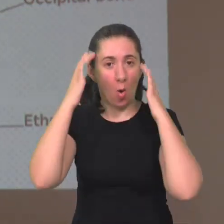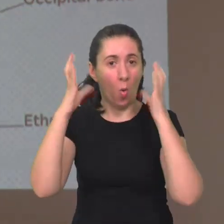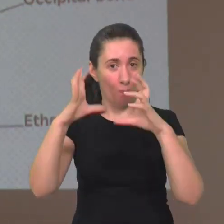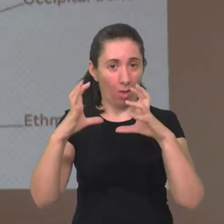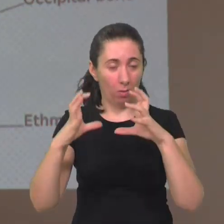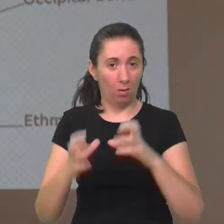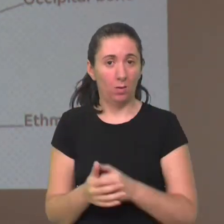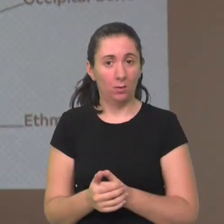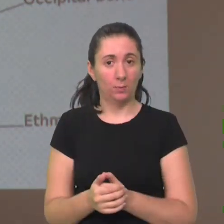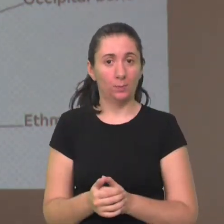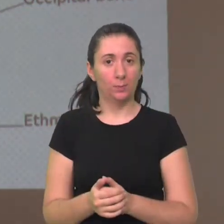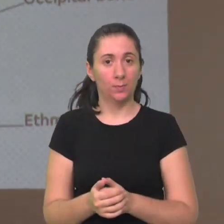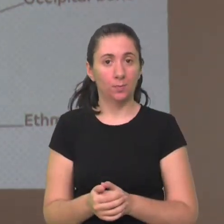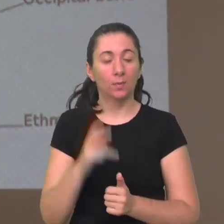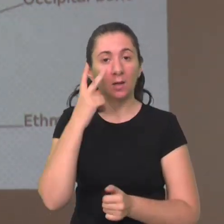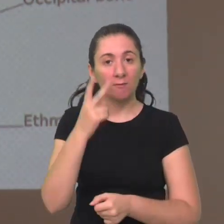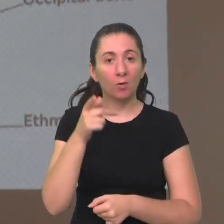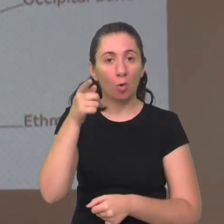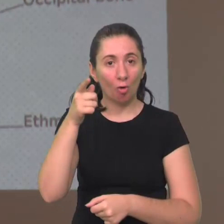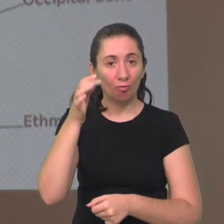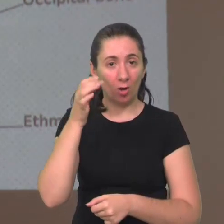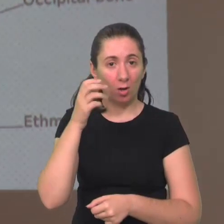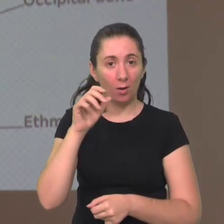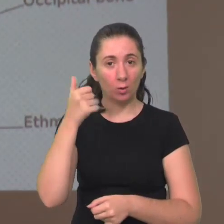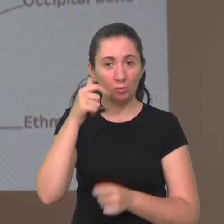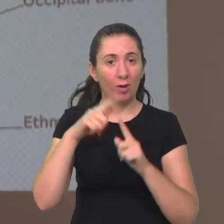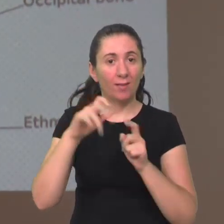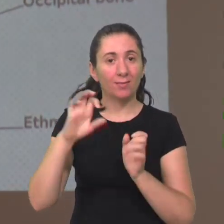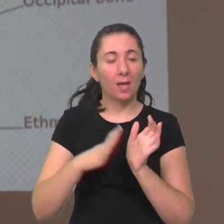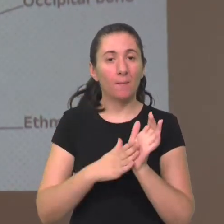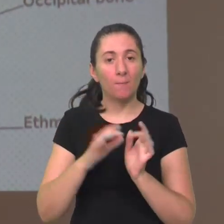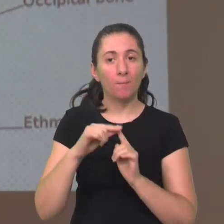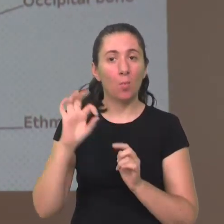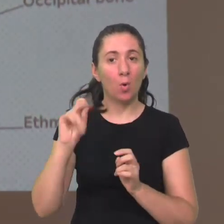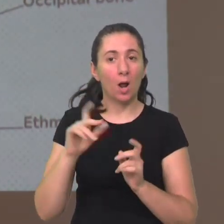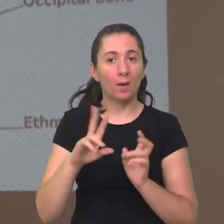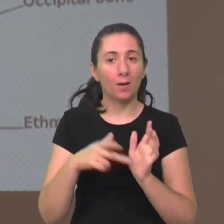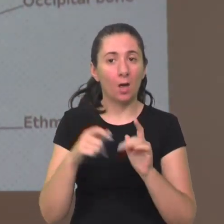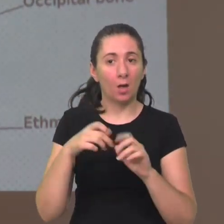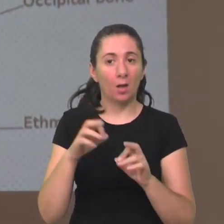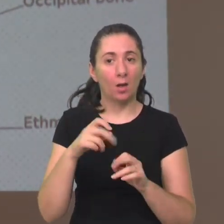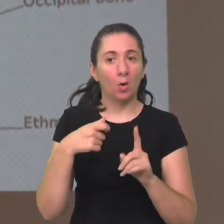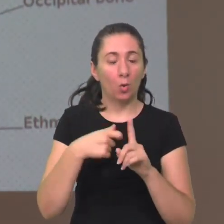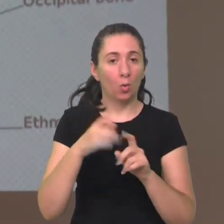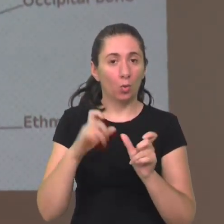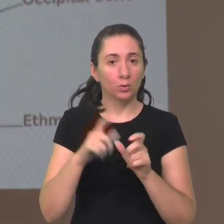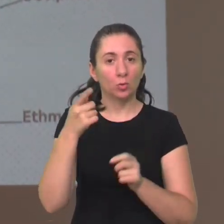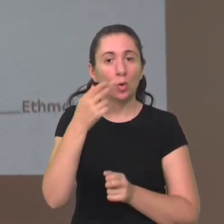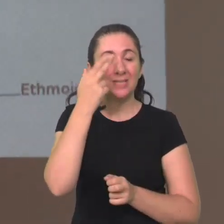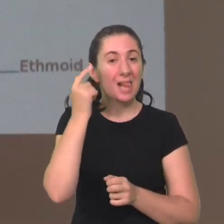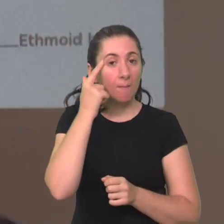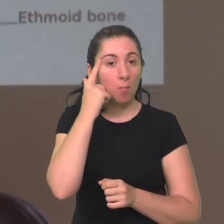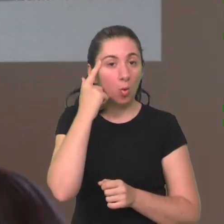lubanje, da vidite da se ova tu kost zove temporalna kost. Temporalna ili